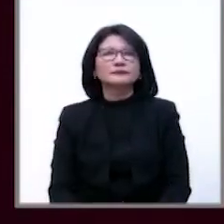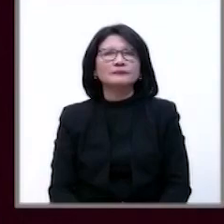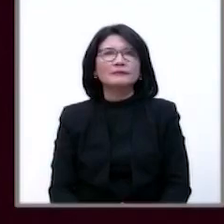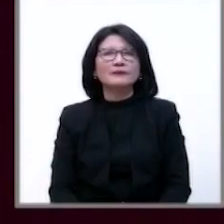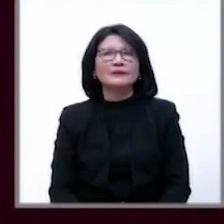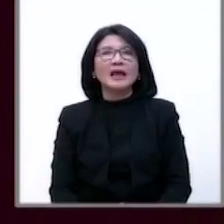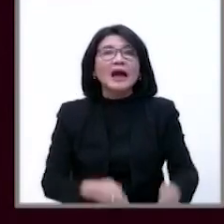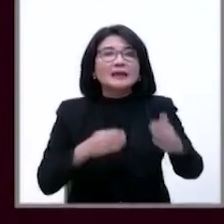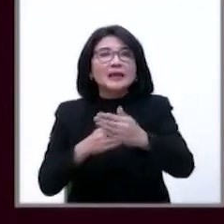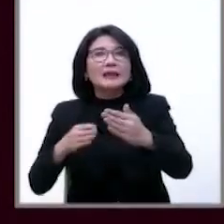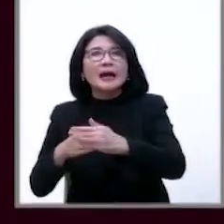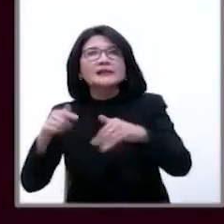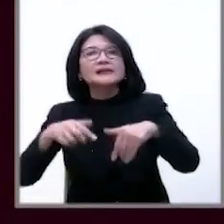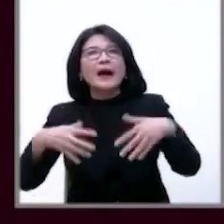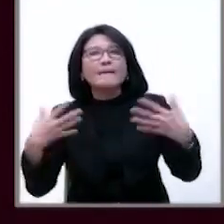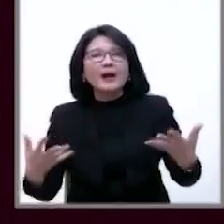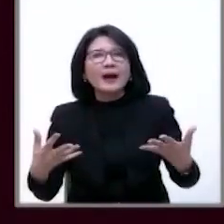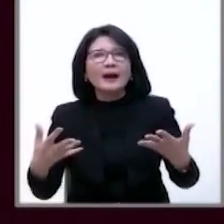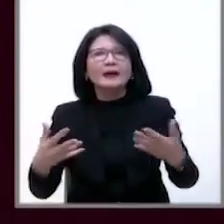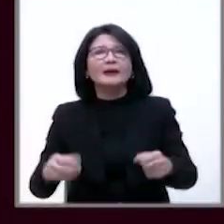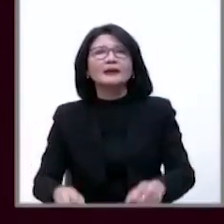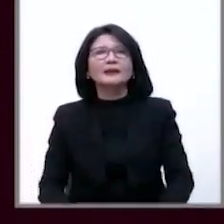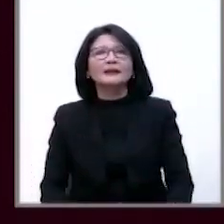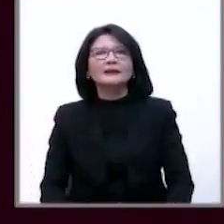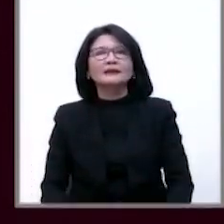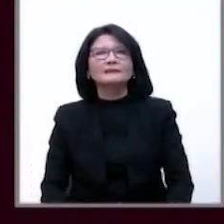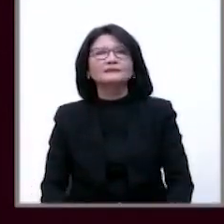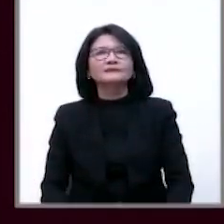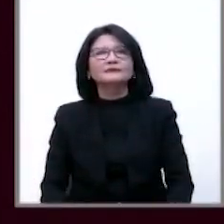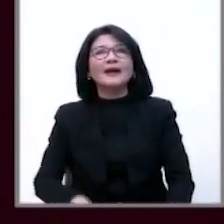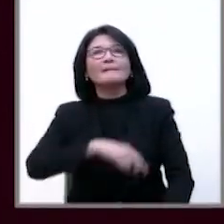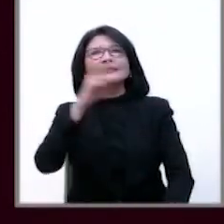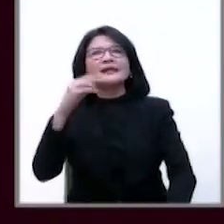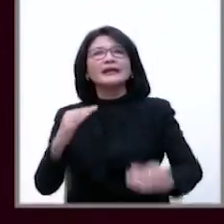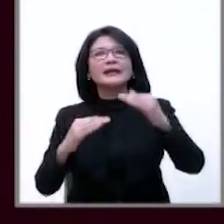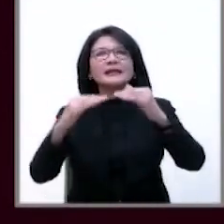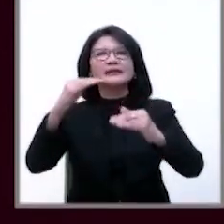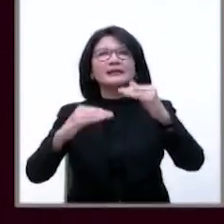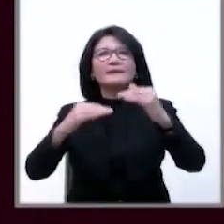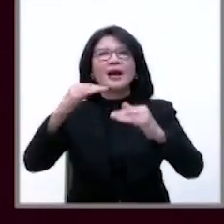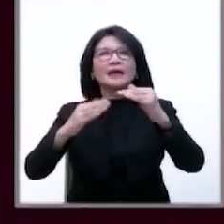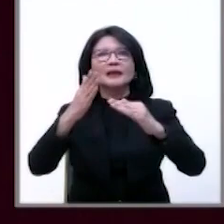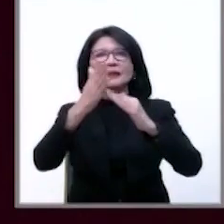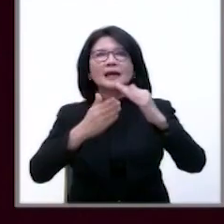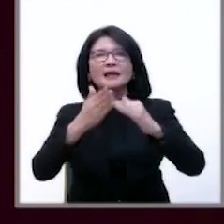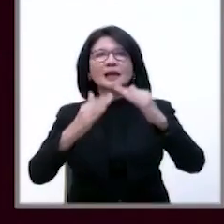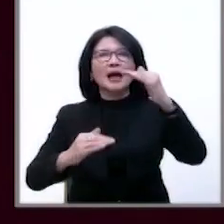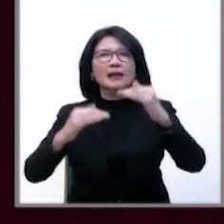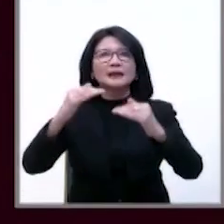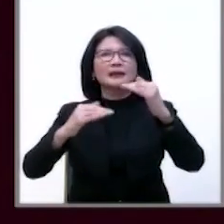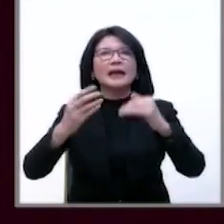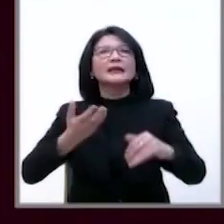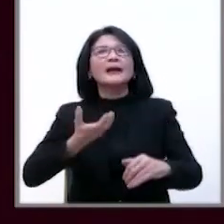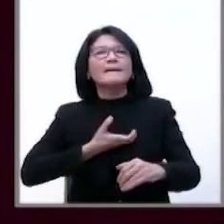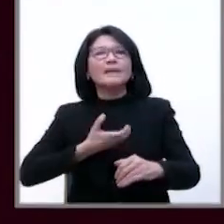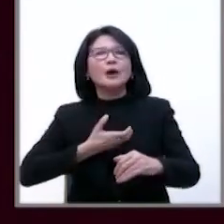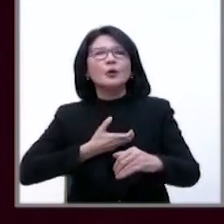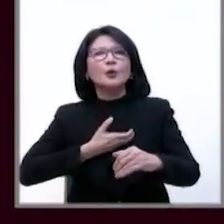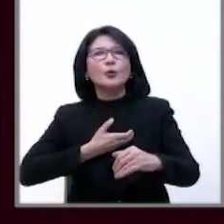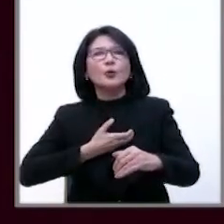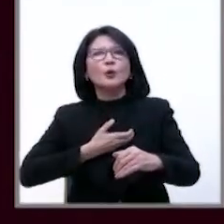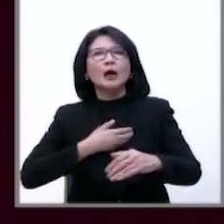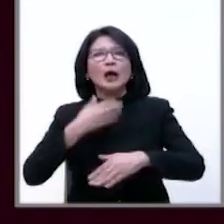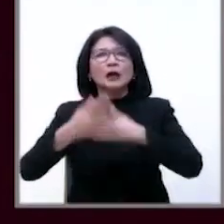tantangannya di sini adalah mencari titik keseimbangan atau titik tengah kita pengin mengenjot